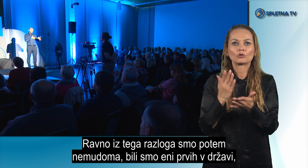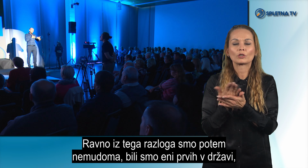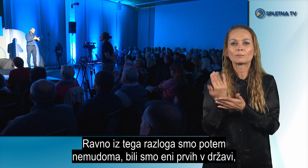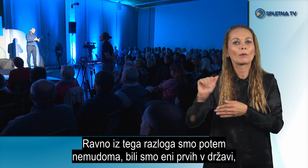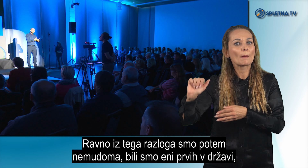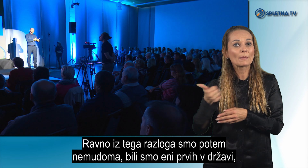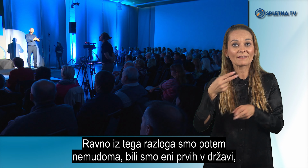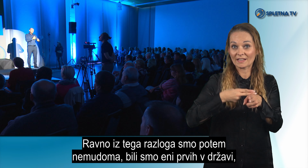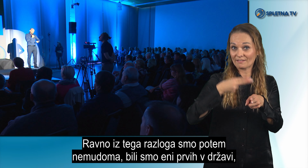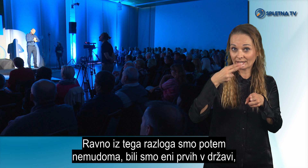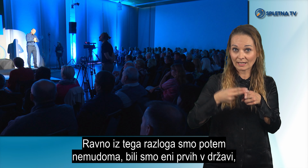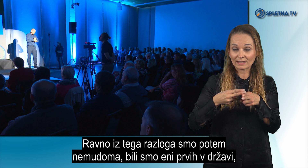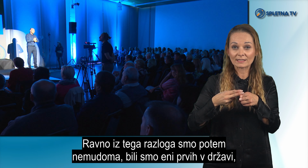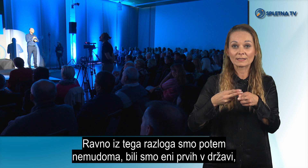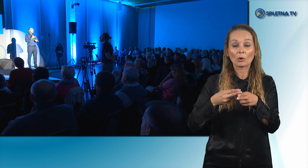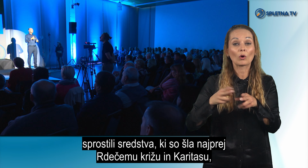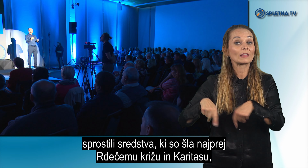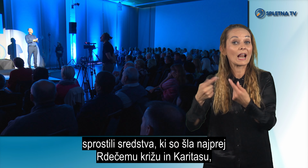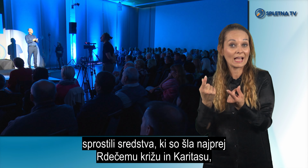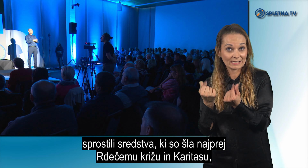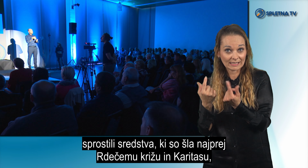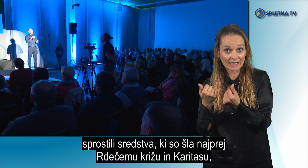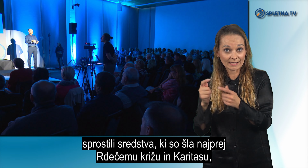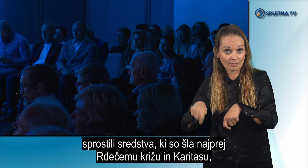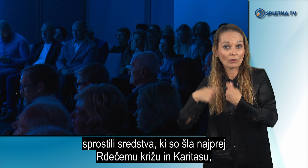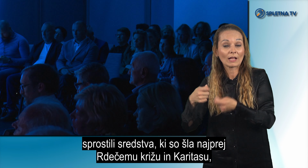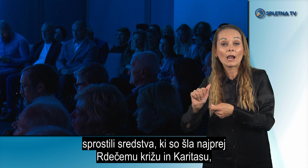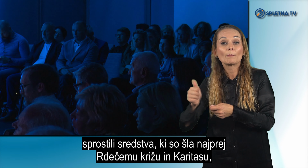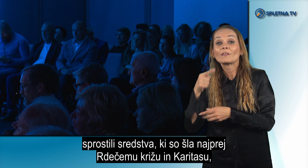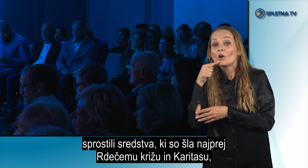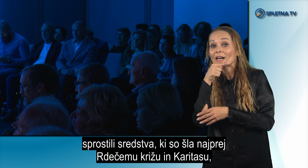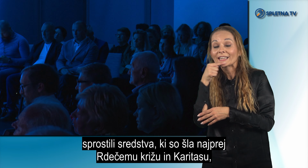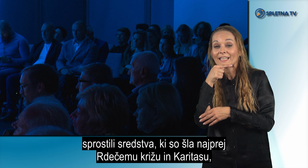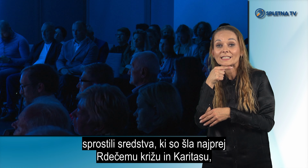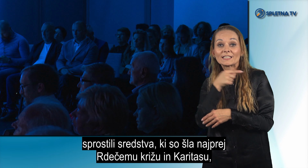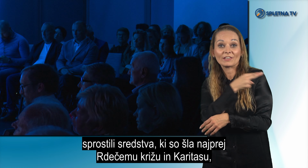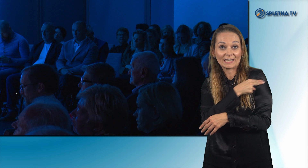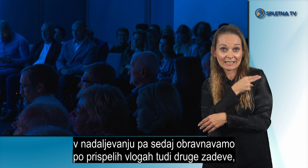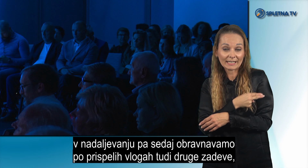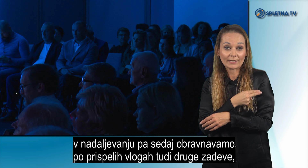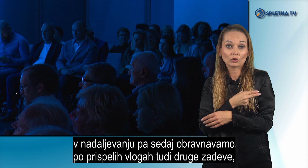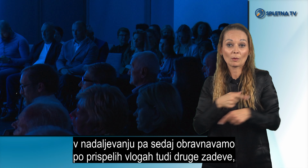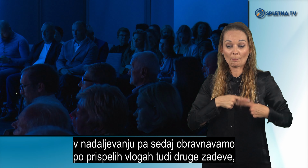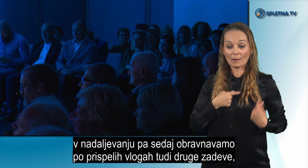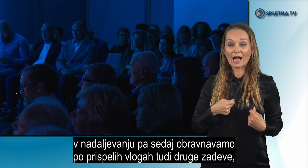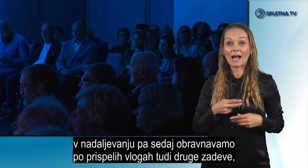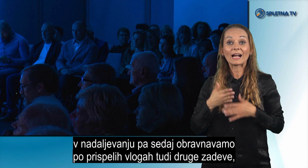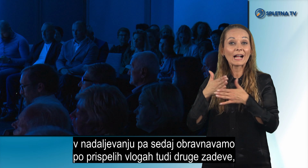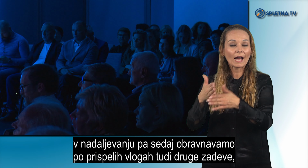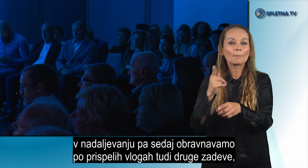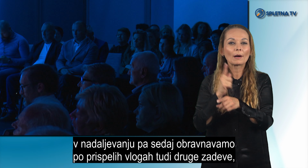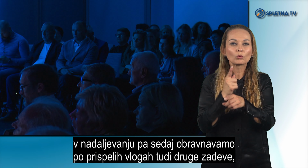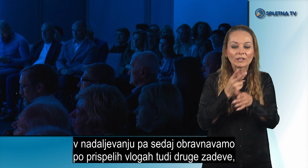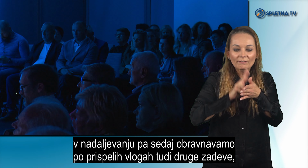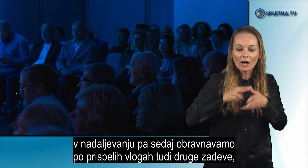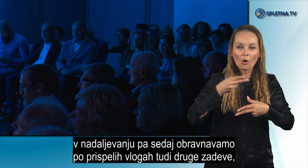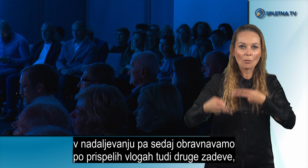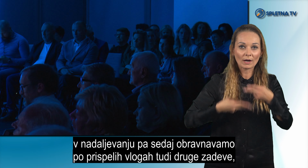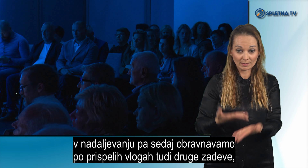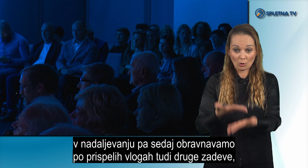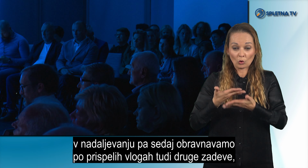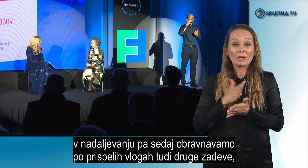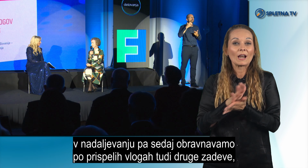smo bili eni prvih v državi, sprostili sredstva, ki so šla najprej Rdečemu križu Karitasu, v nadaljevanju pa seveda zdaj obravnavamo